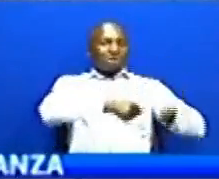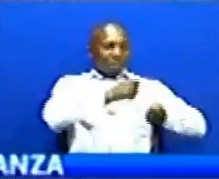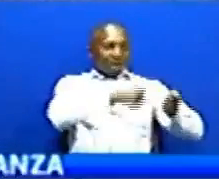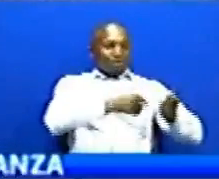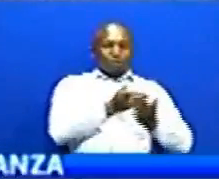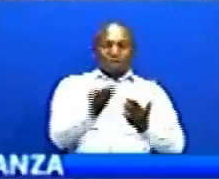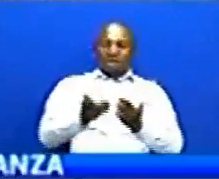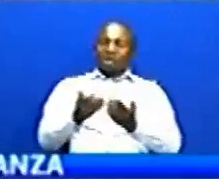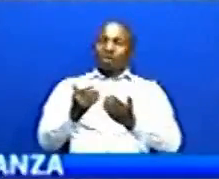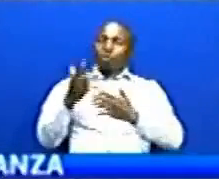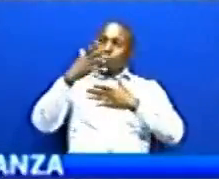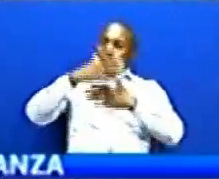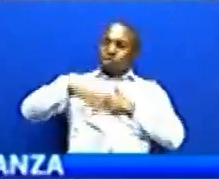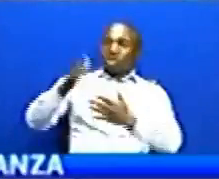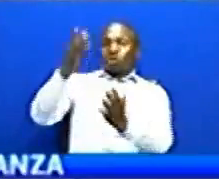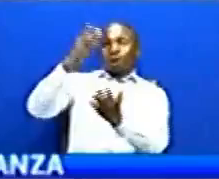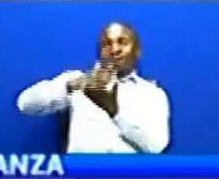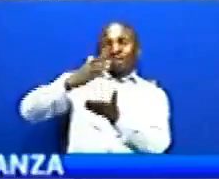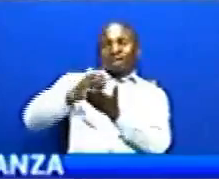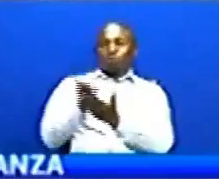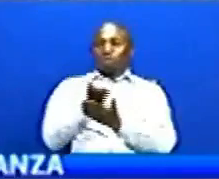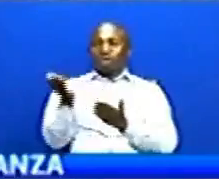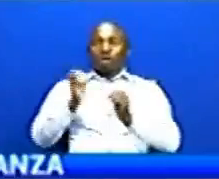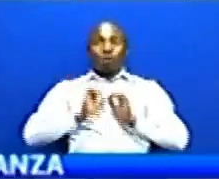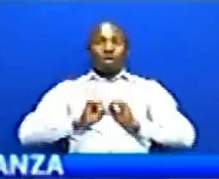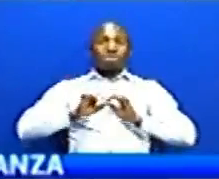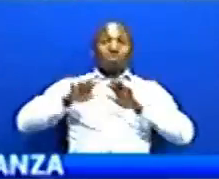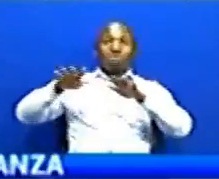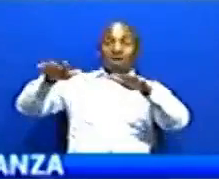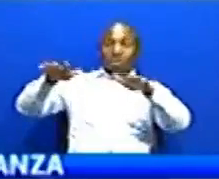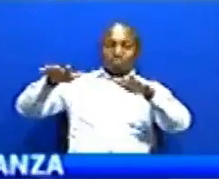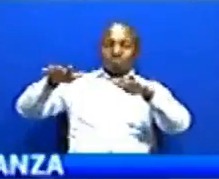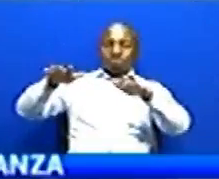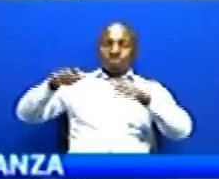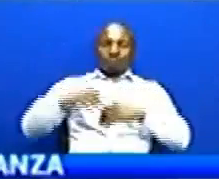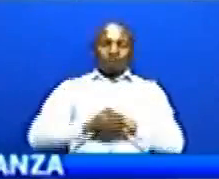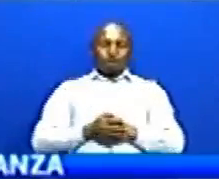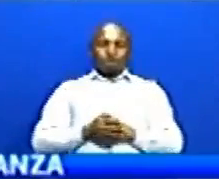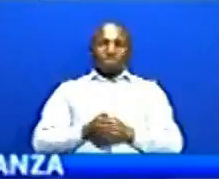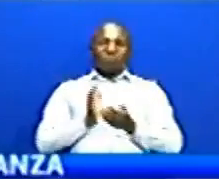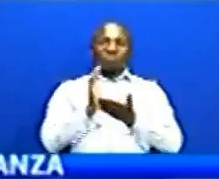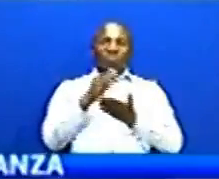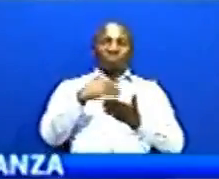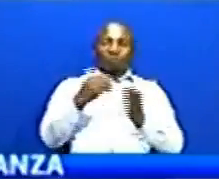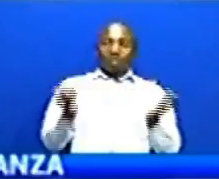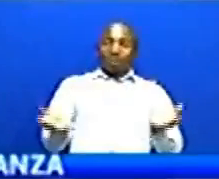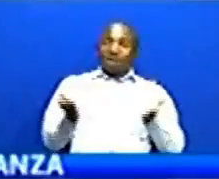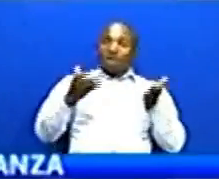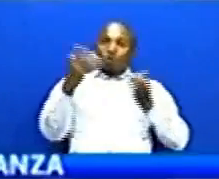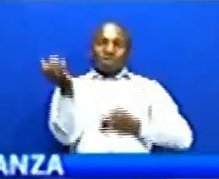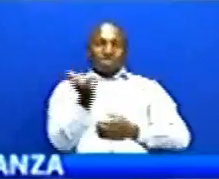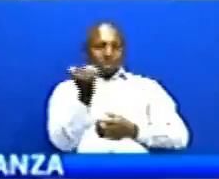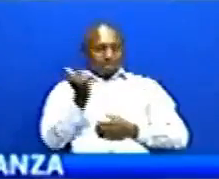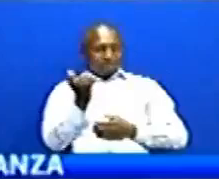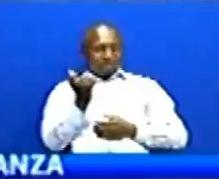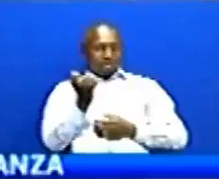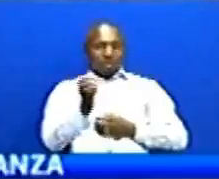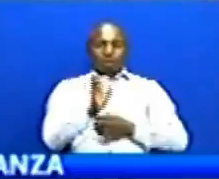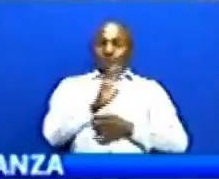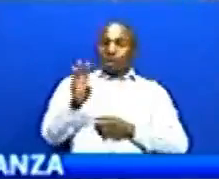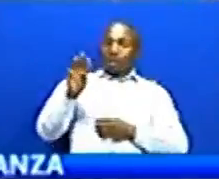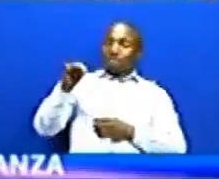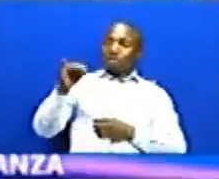ni wauzaji wa kati, wengine wawe ni wasambazaji. Idara ya maendeleo ya jamii halmashauri ya wilaya Misungwi imekiri